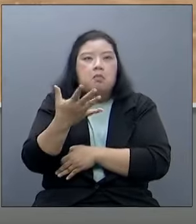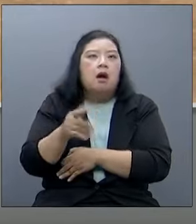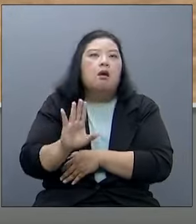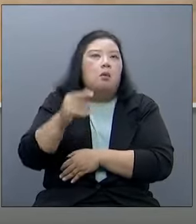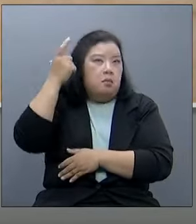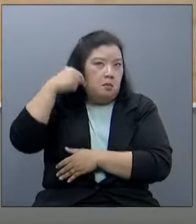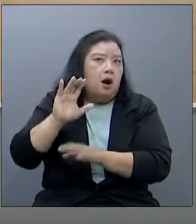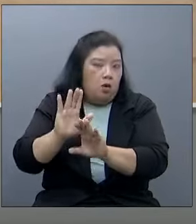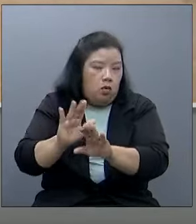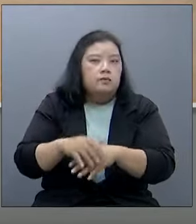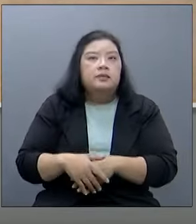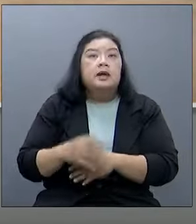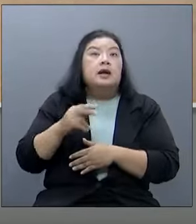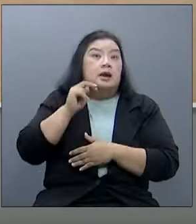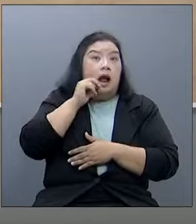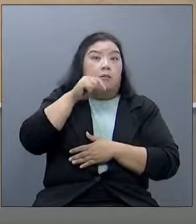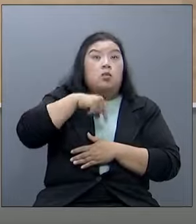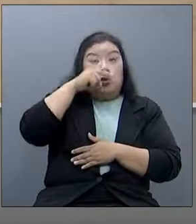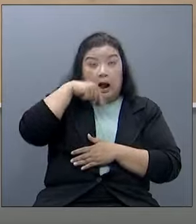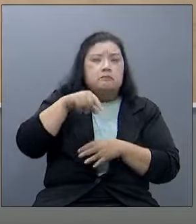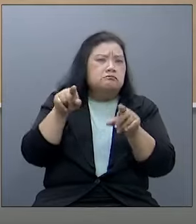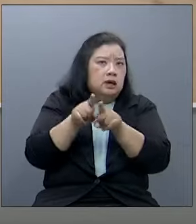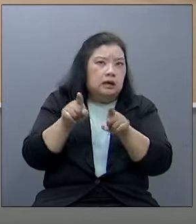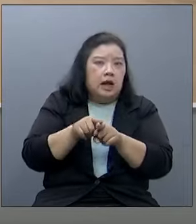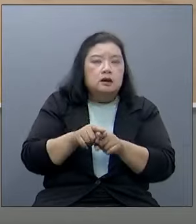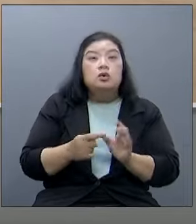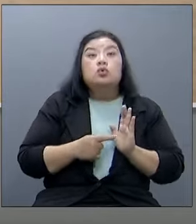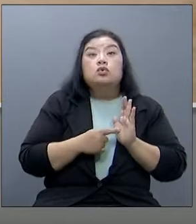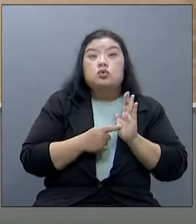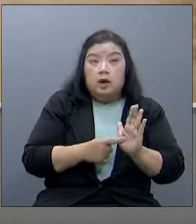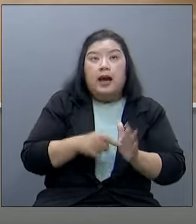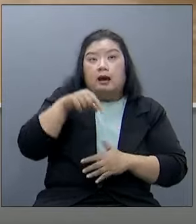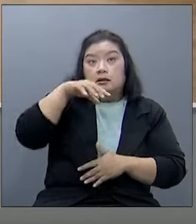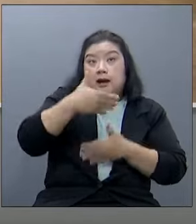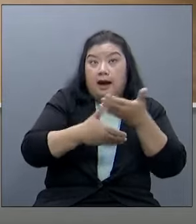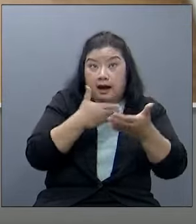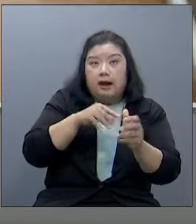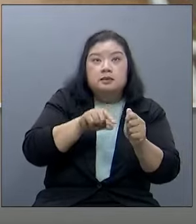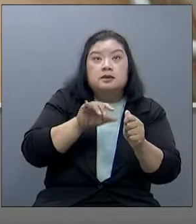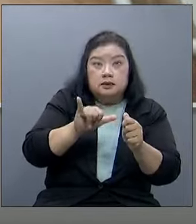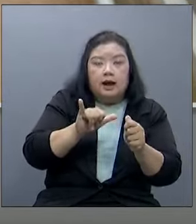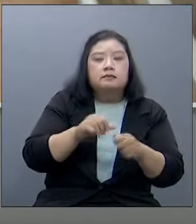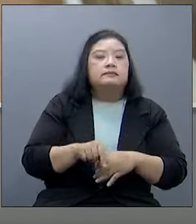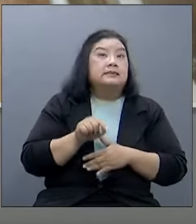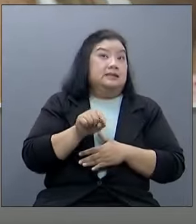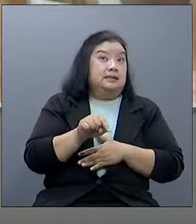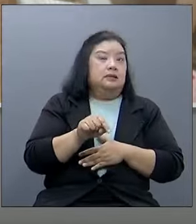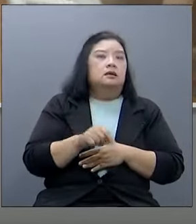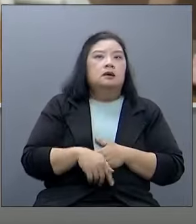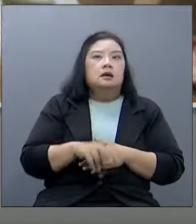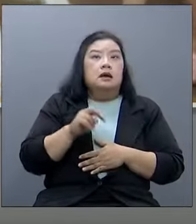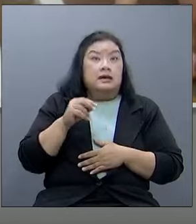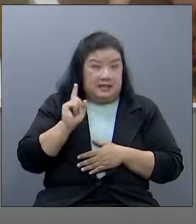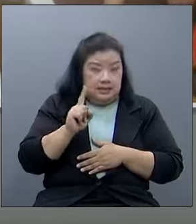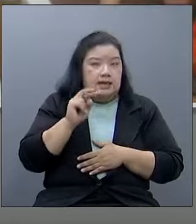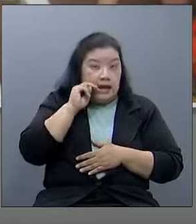งไปปลายน้ำในไทยก็เปลี่ยนเช่นทตลาดสายลมจอยพื้นที่ของแ่น้ำกลายมาเป็ชุมช